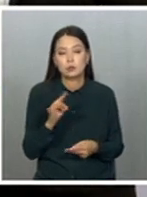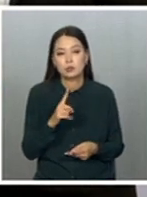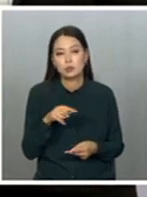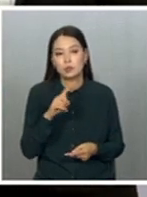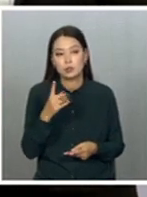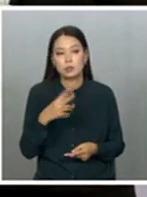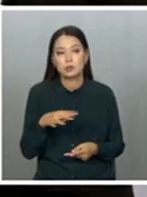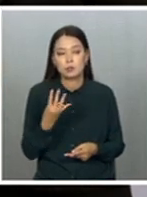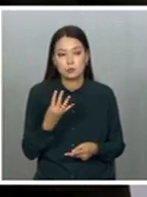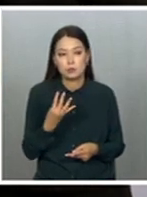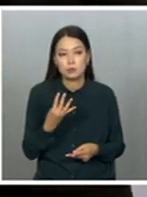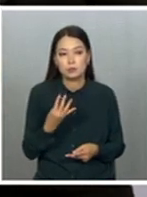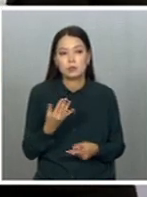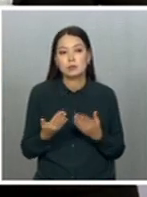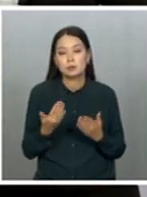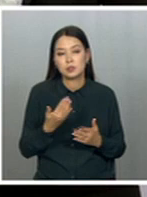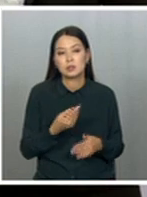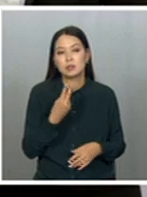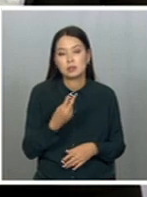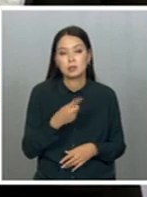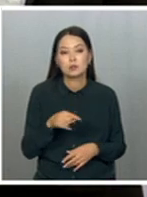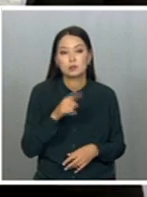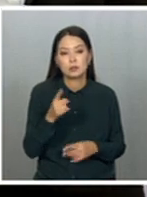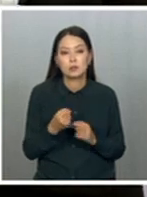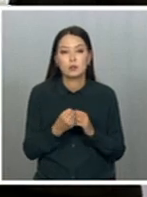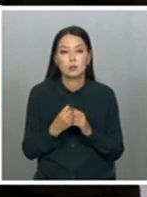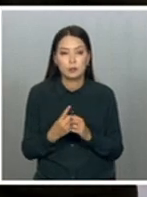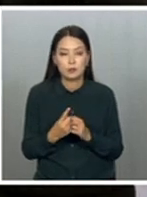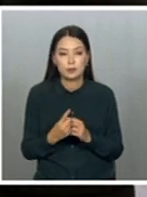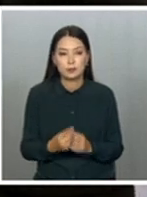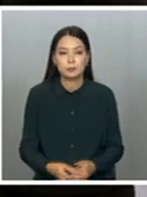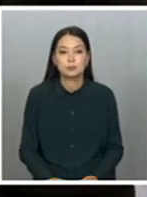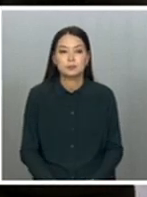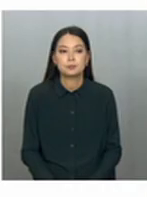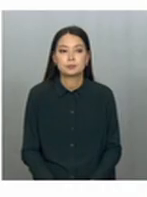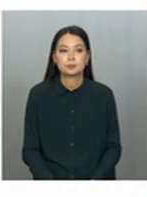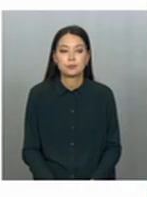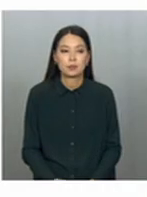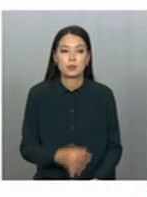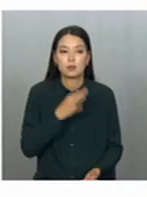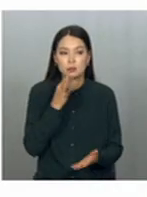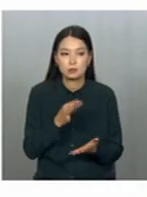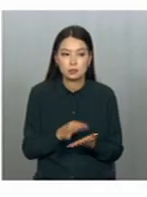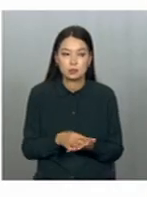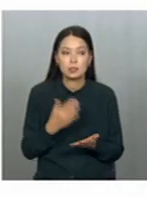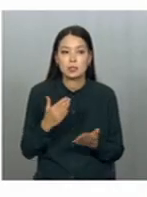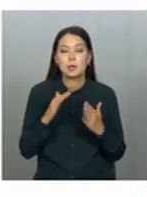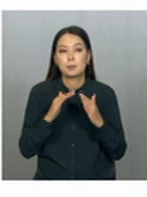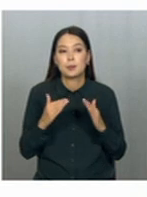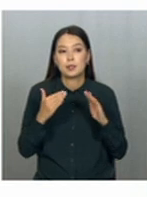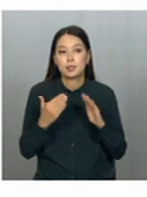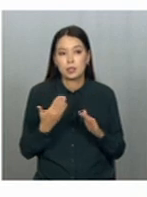түбірәсінде 44. Немесе 2 түбірәсті 11. Жауабы, қиық пирамиданың